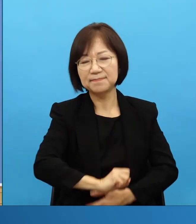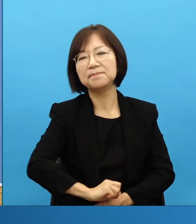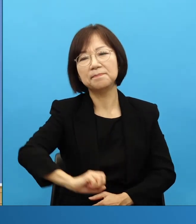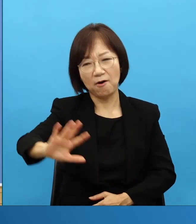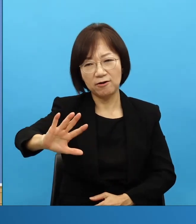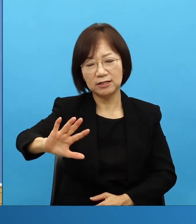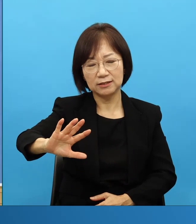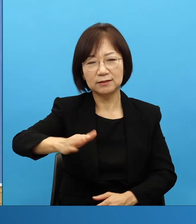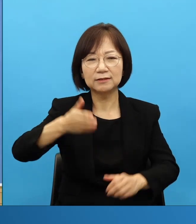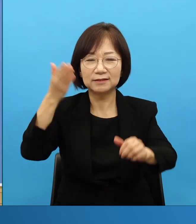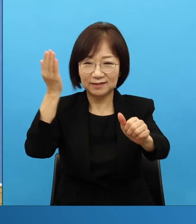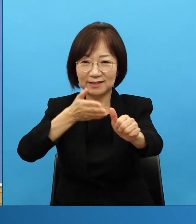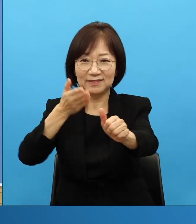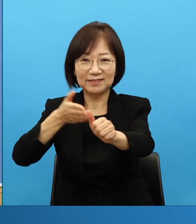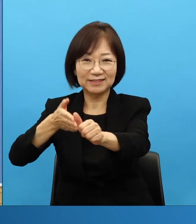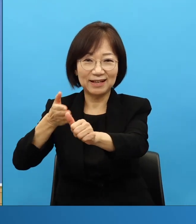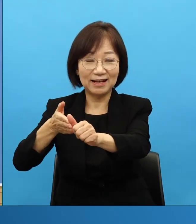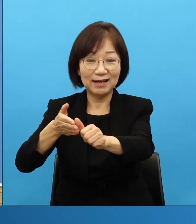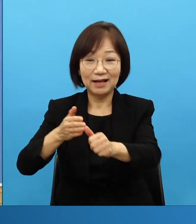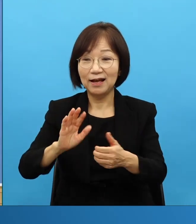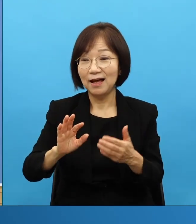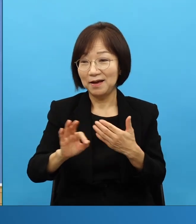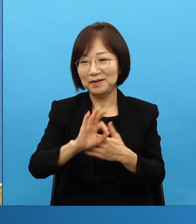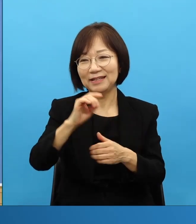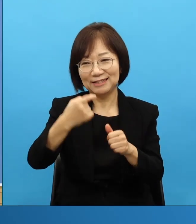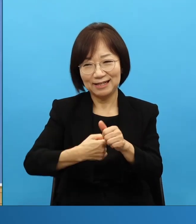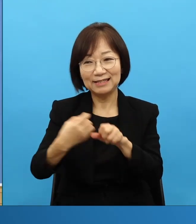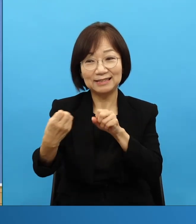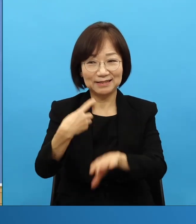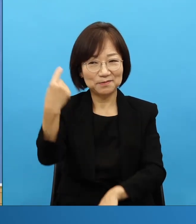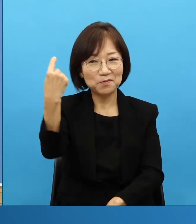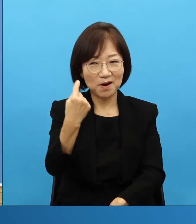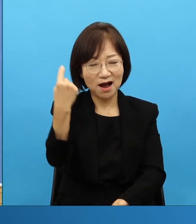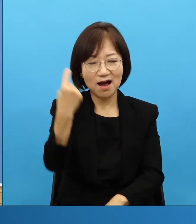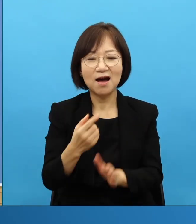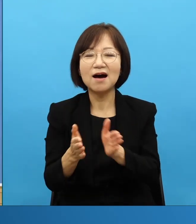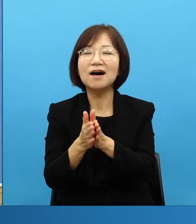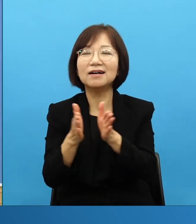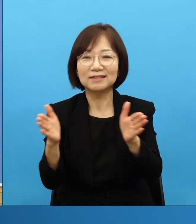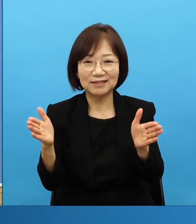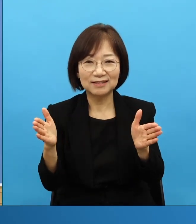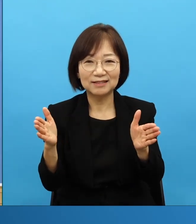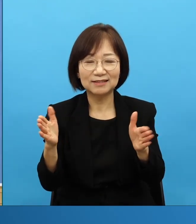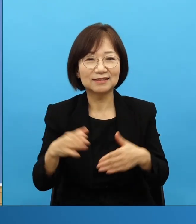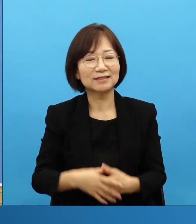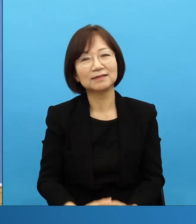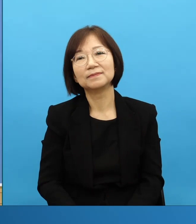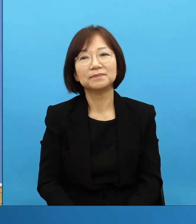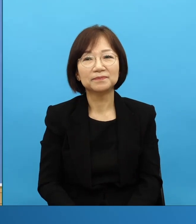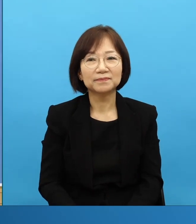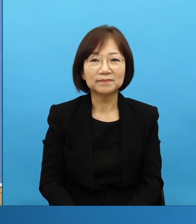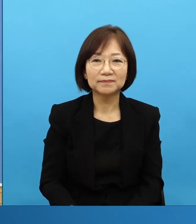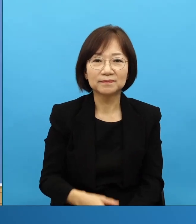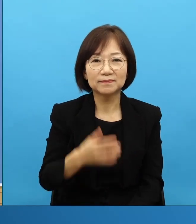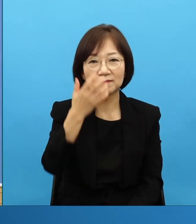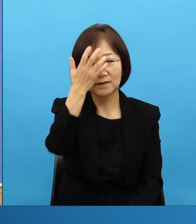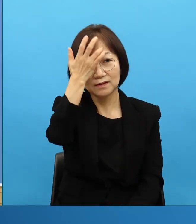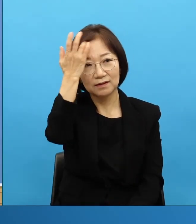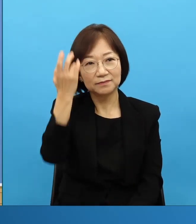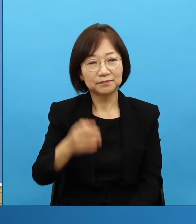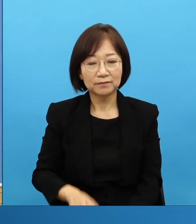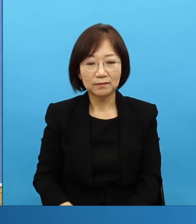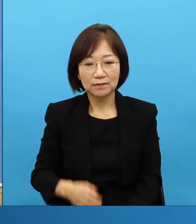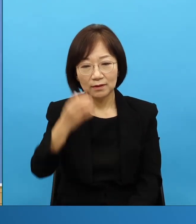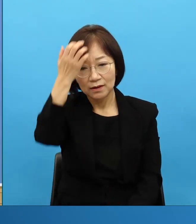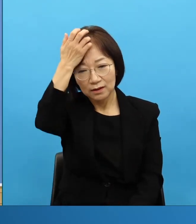deceived. 진짜입니다. Truly. 그러면 응답 오기 시작. Then answers will start to come. 저는 응답을 우리는 옛날에 뭐 붙잡아야 응답인 줄